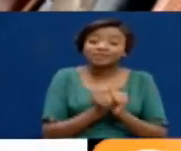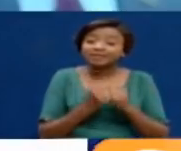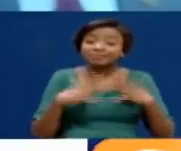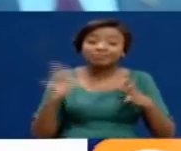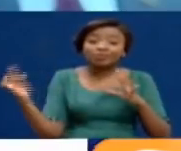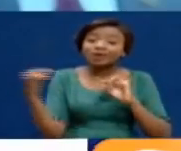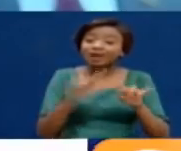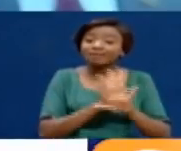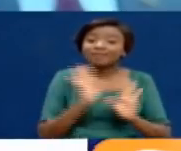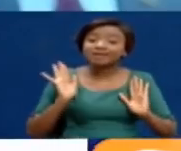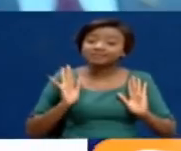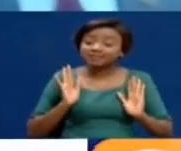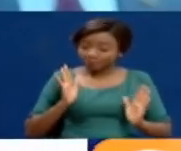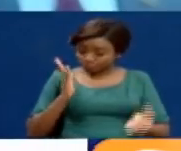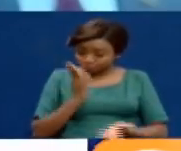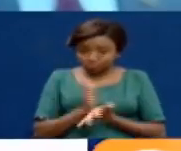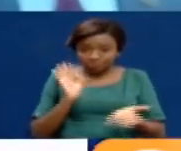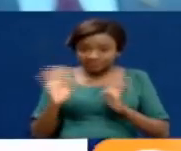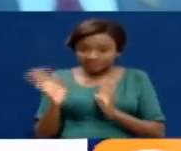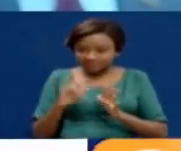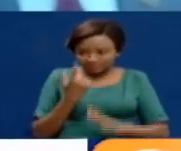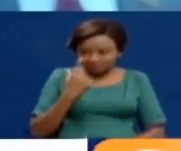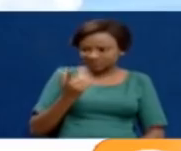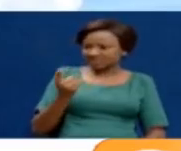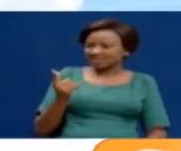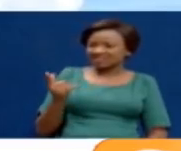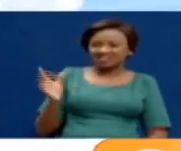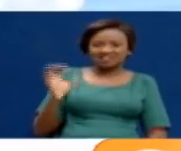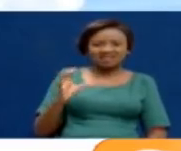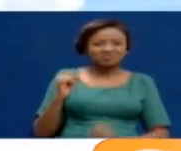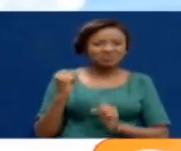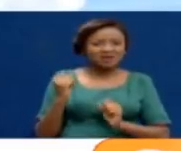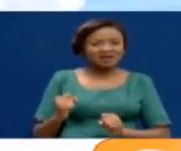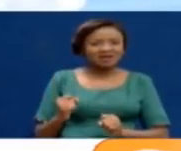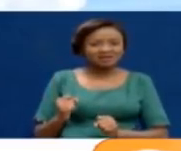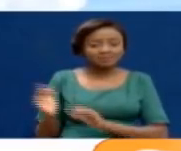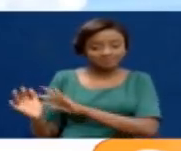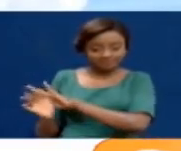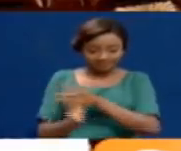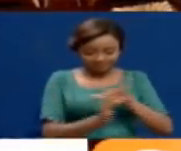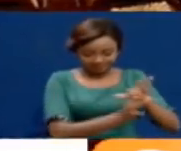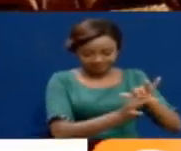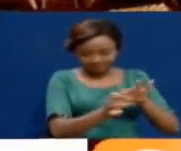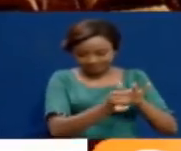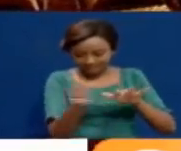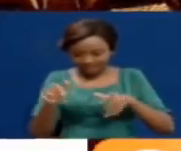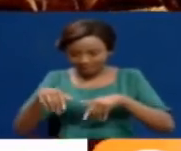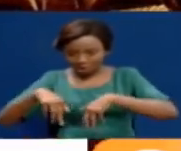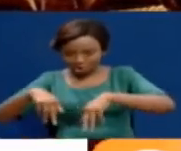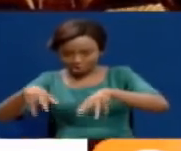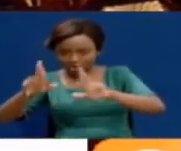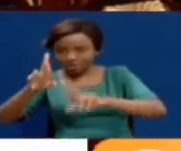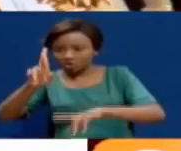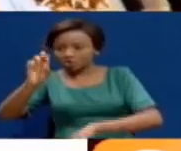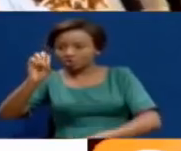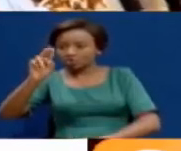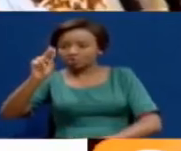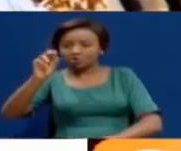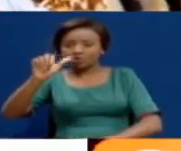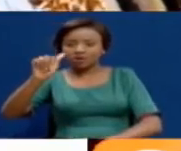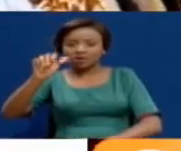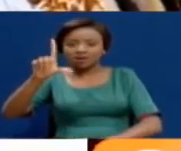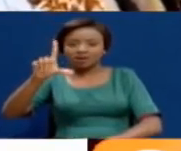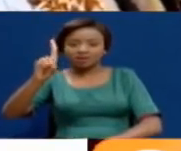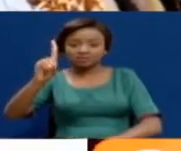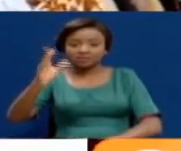sana. Even in a day you find that even selling one suit is a problem. Mita chache kutoka hapa katika barabara ya Ronald Gala, Joseph